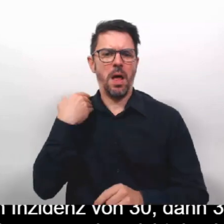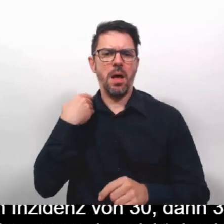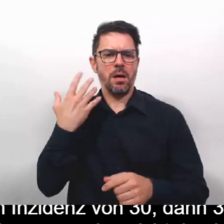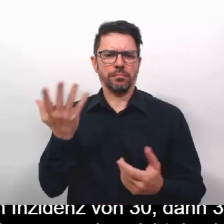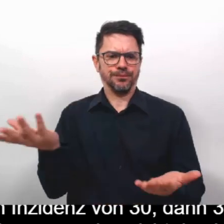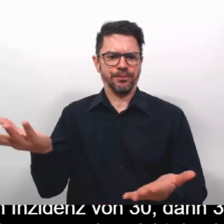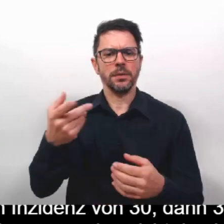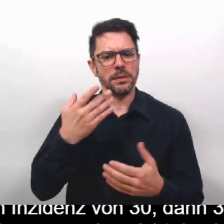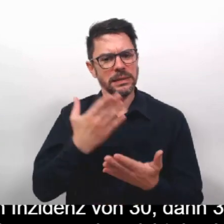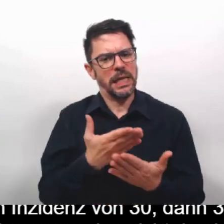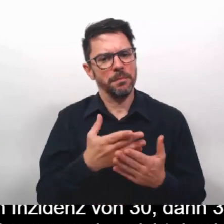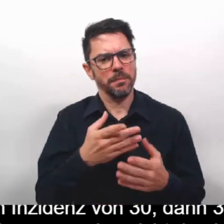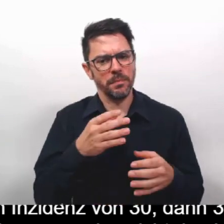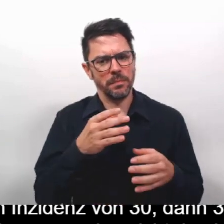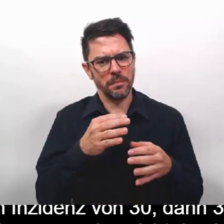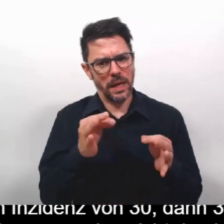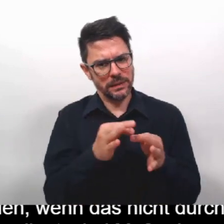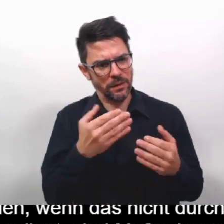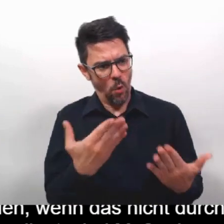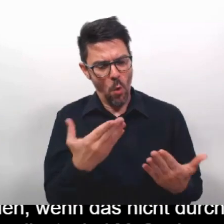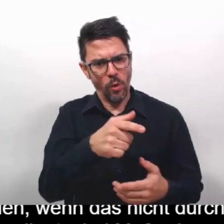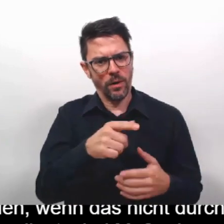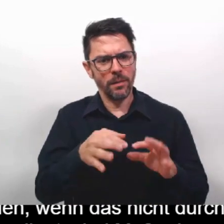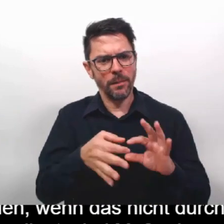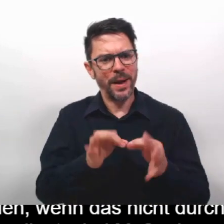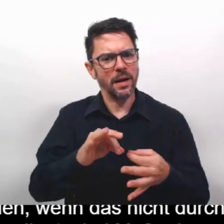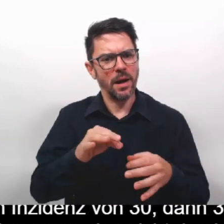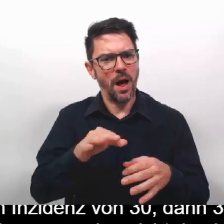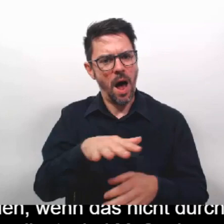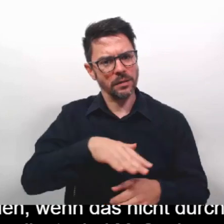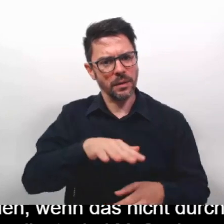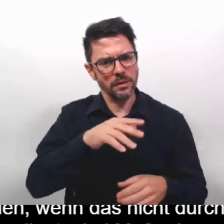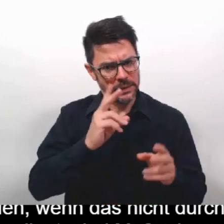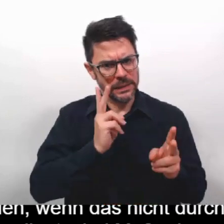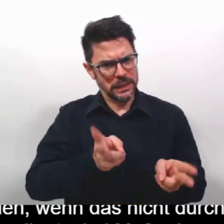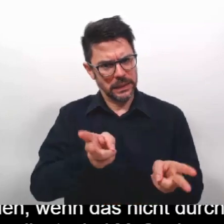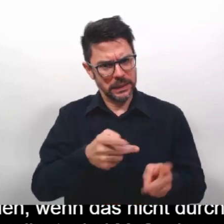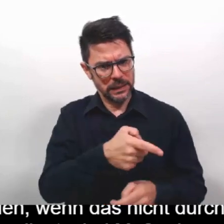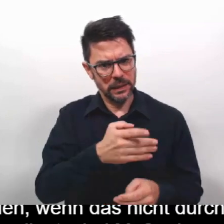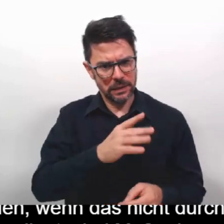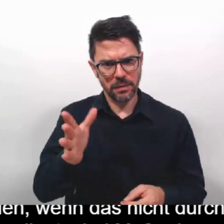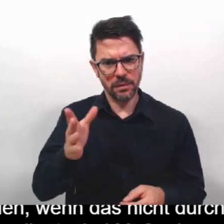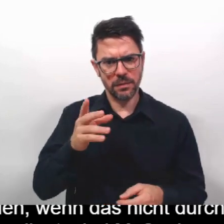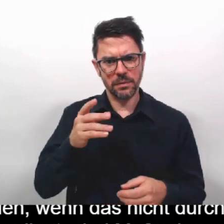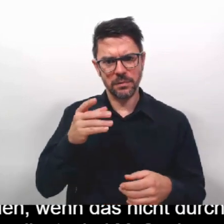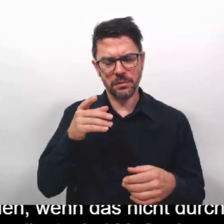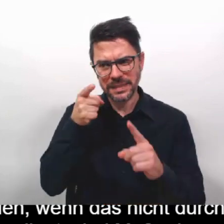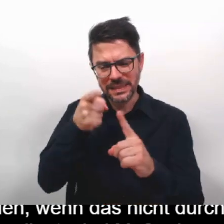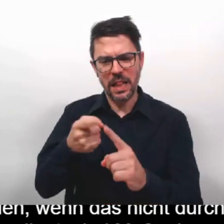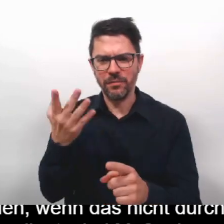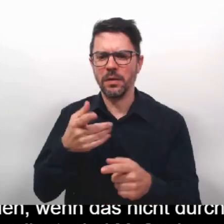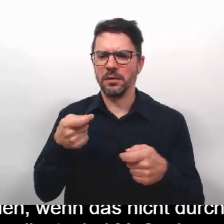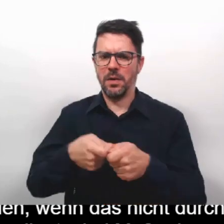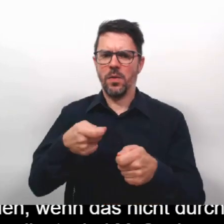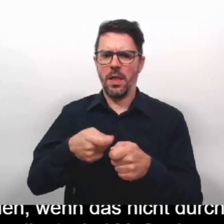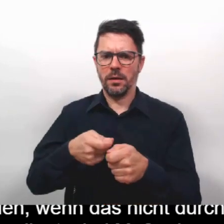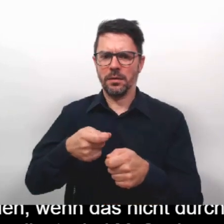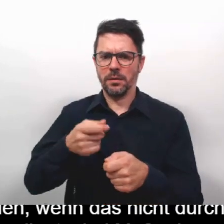konnte man das alles lockern, weil wir dann deutlich niedriger waren. Und jetzt muss man es halt dort einsetzen, wo der Eindruck entsteht,